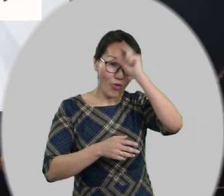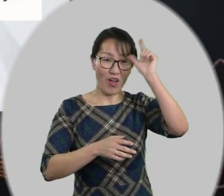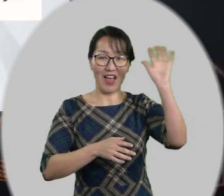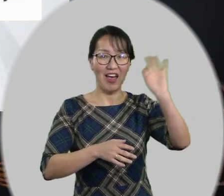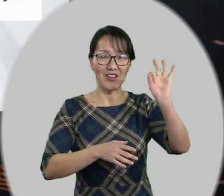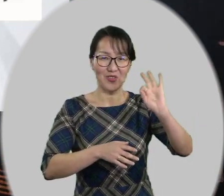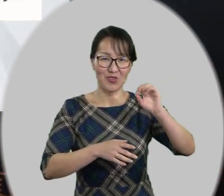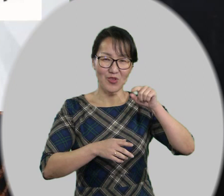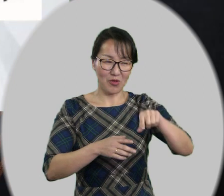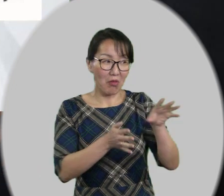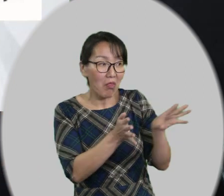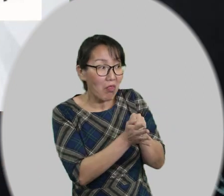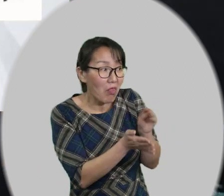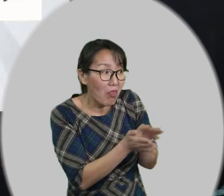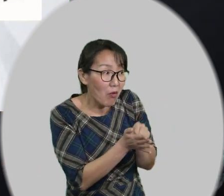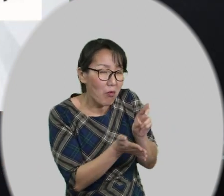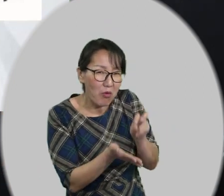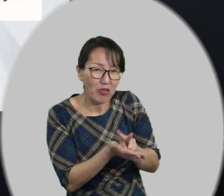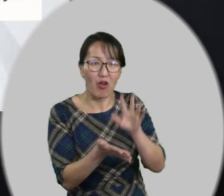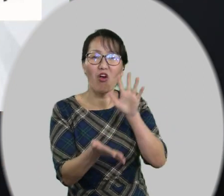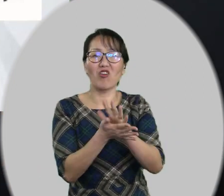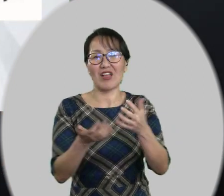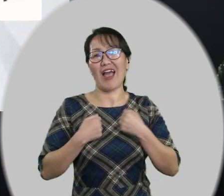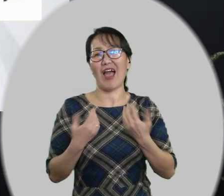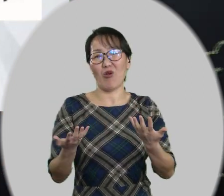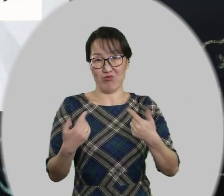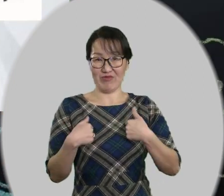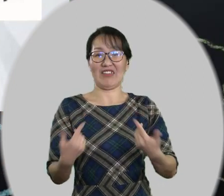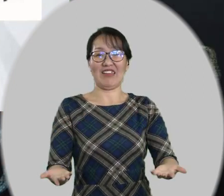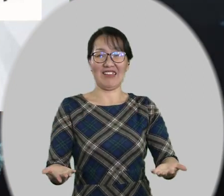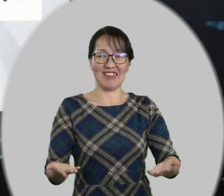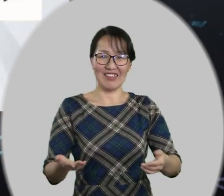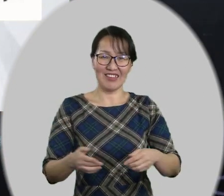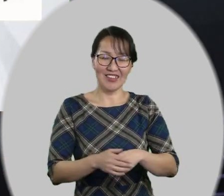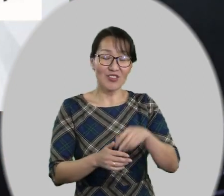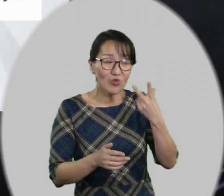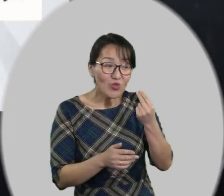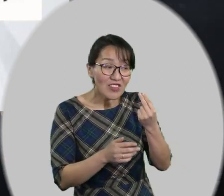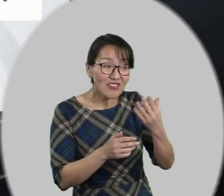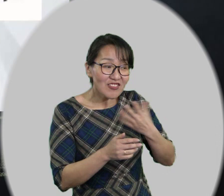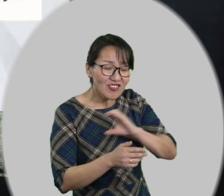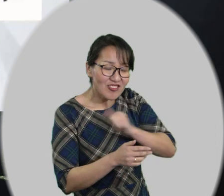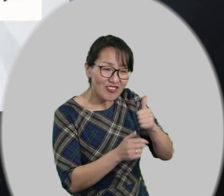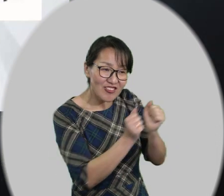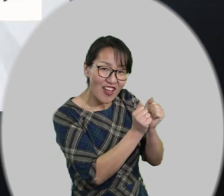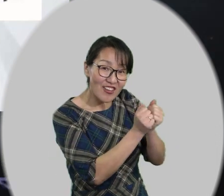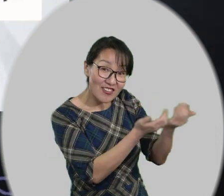ухаарахгүй хуусан бол онц дүн авахгүй л байж дээ. Үнэн ч найз